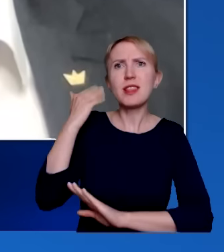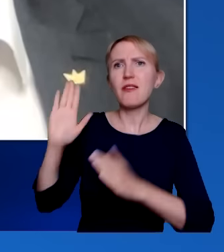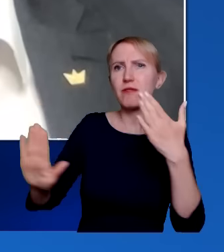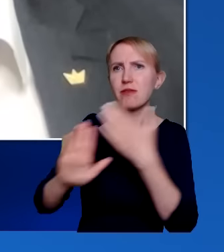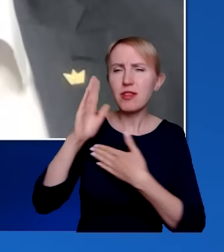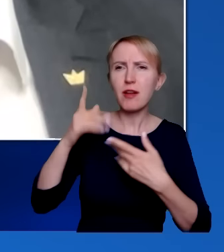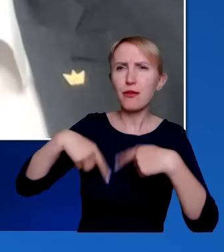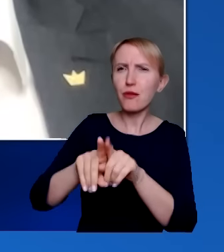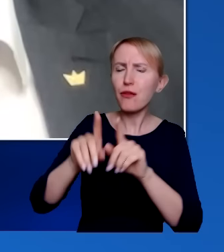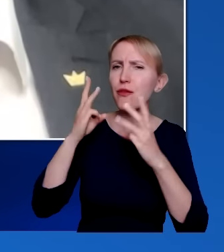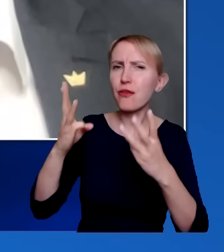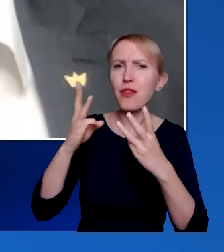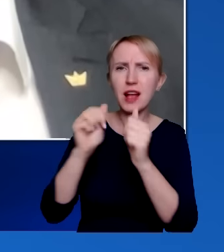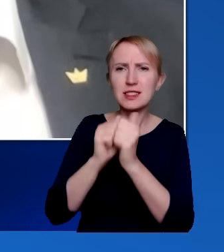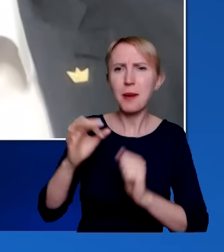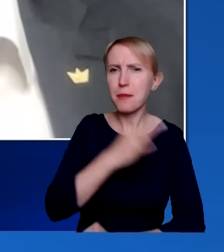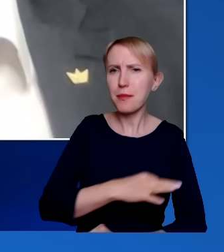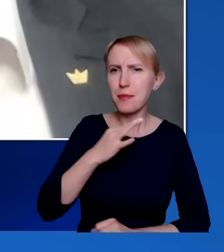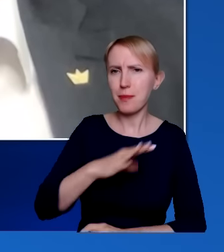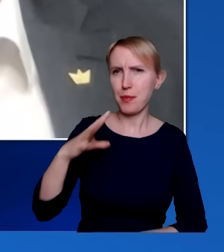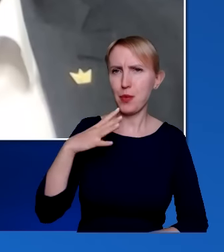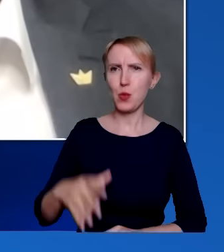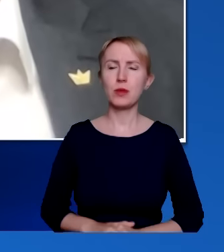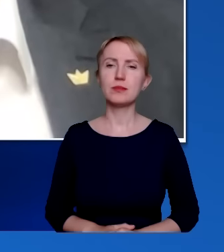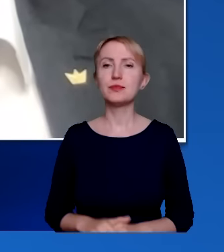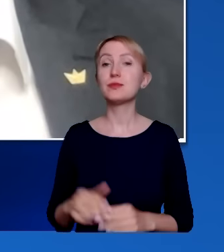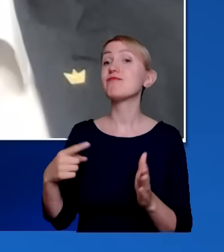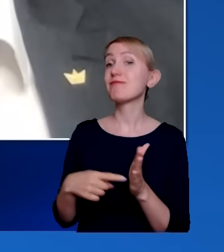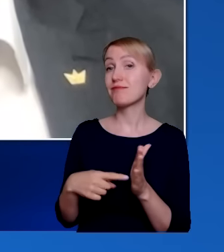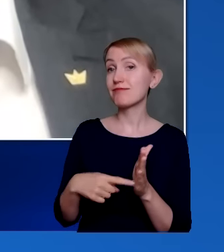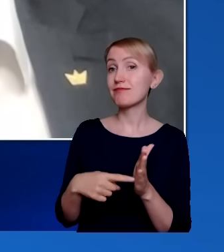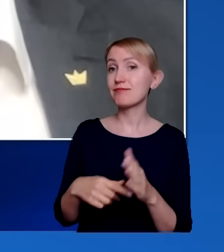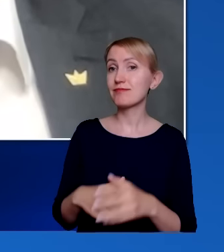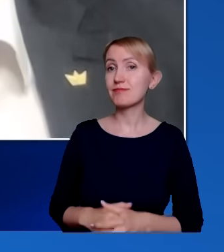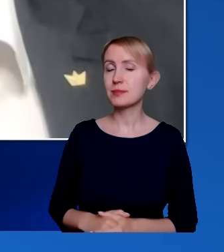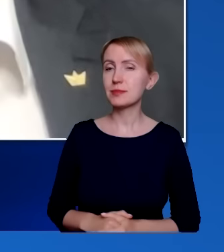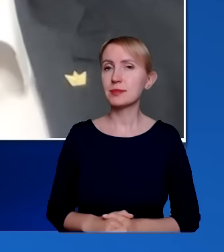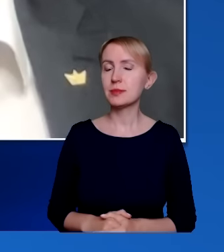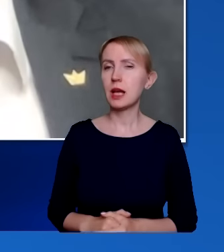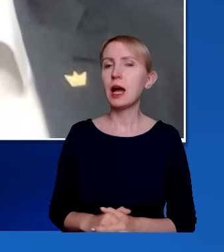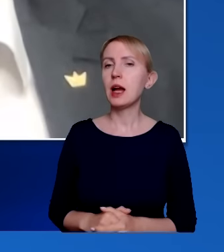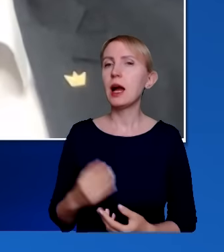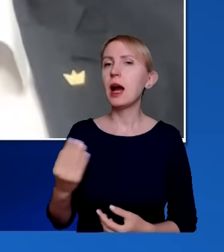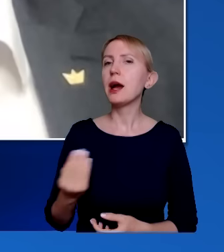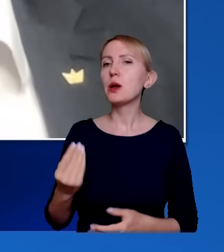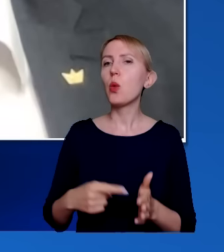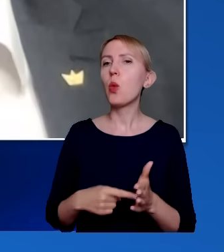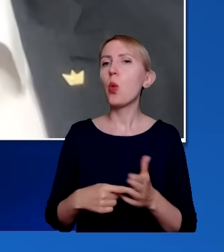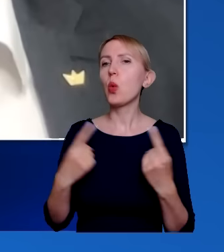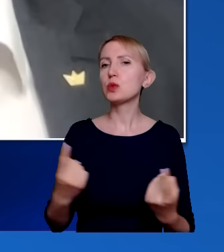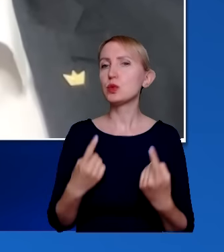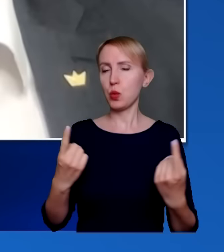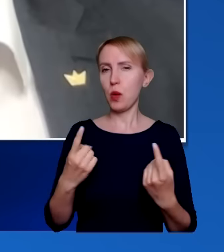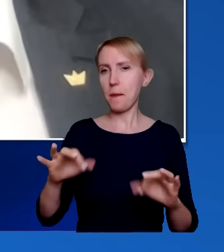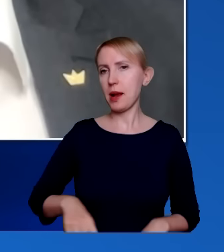też ważne funkcje partyjne No dokładnie tak natomiast jeszcze Abstrahując od od tej sytuacji pan minister